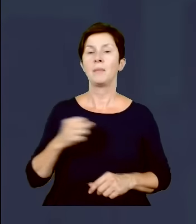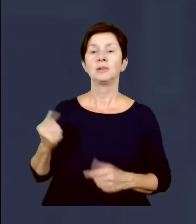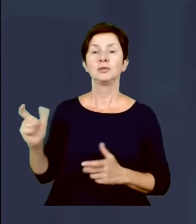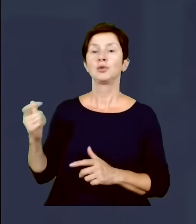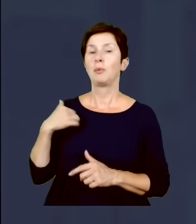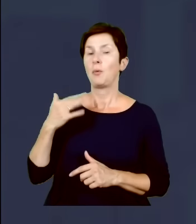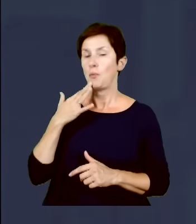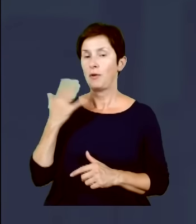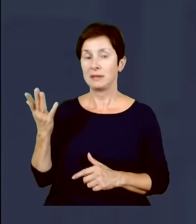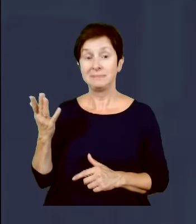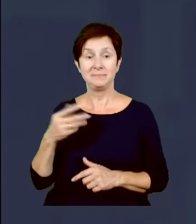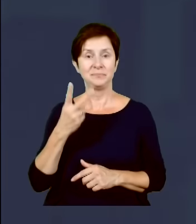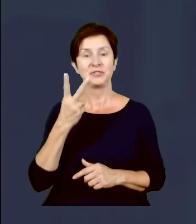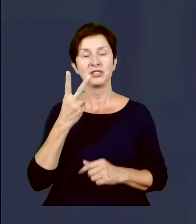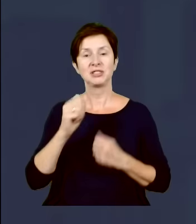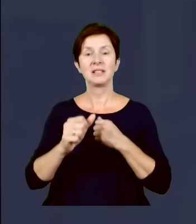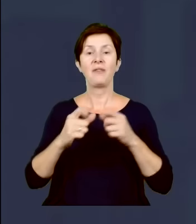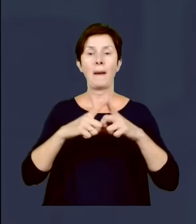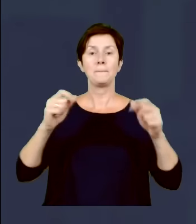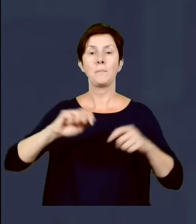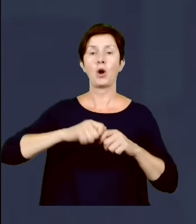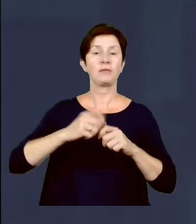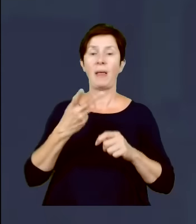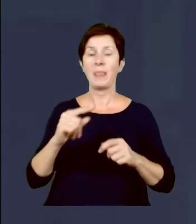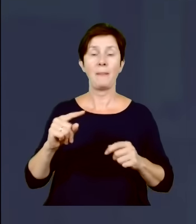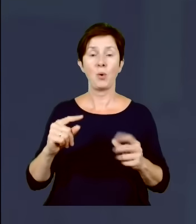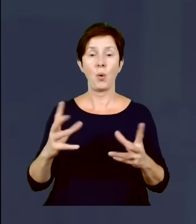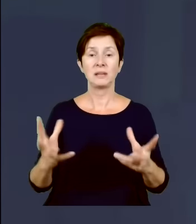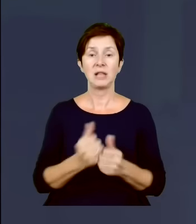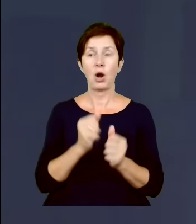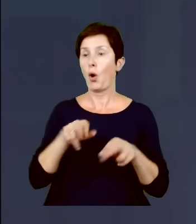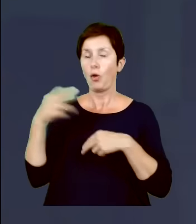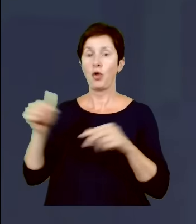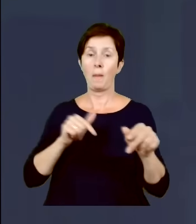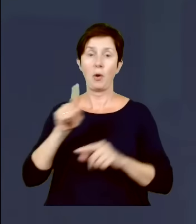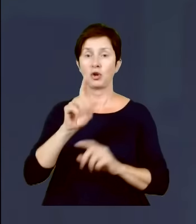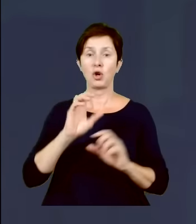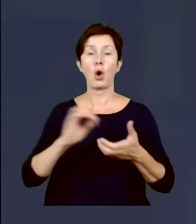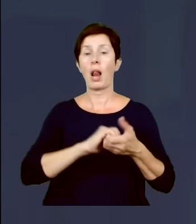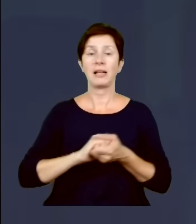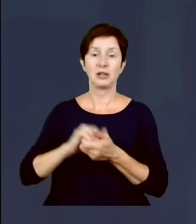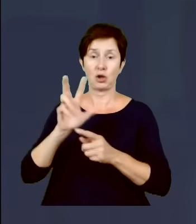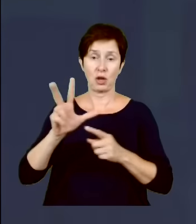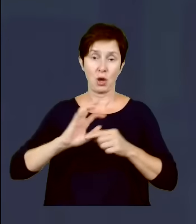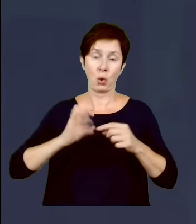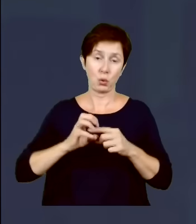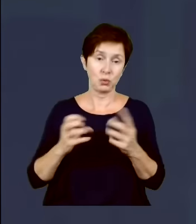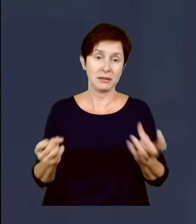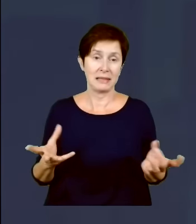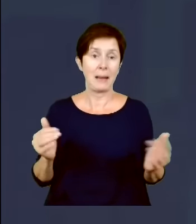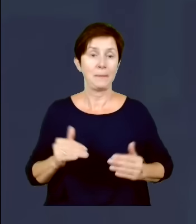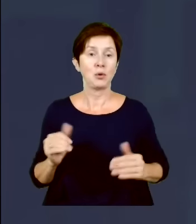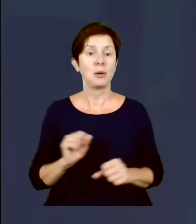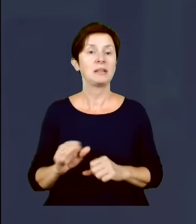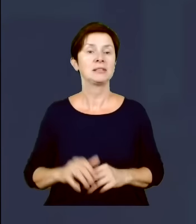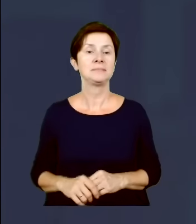te dwa portfele które nie zostały oddane to może znaleźli politycy koalicji 13 grudnia bo wszystko na to wskazuje Natomiast co